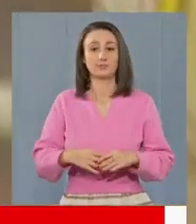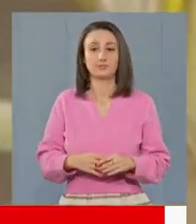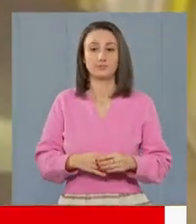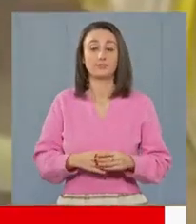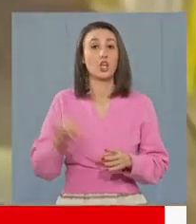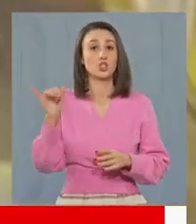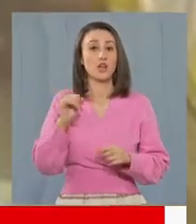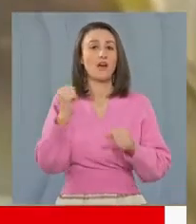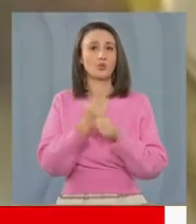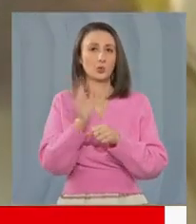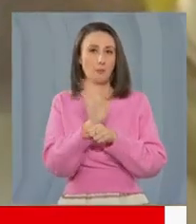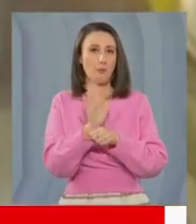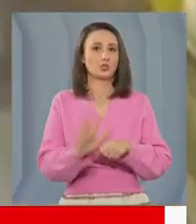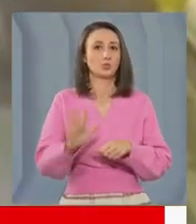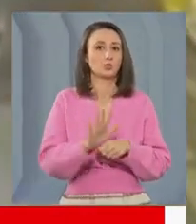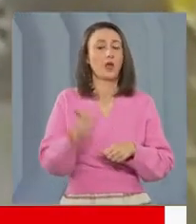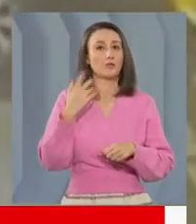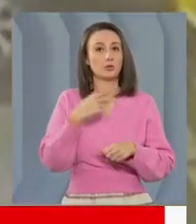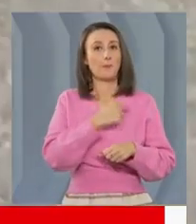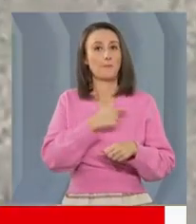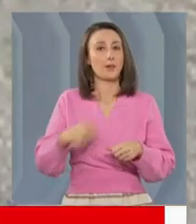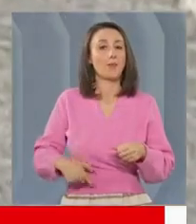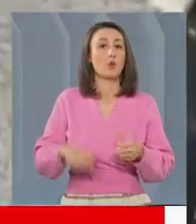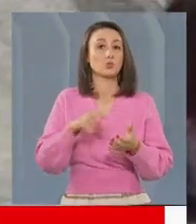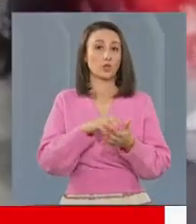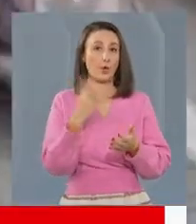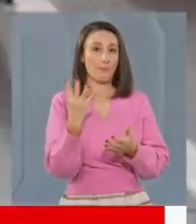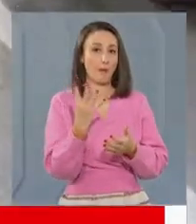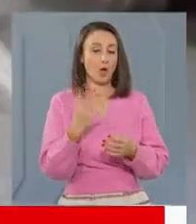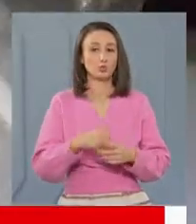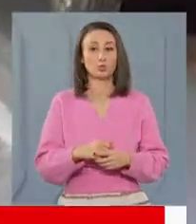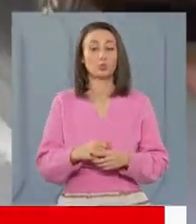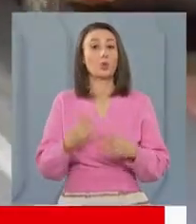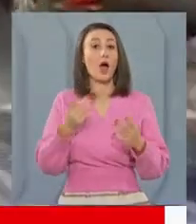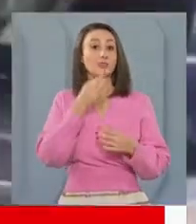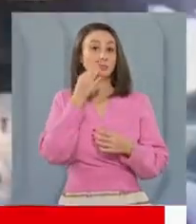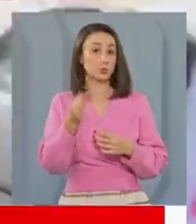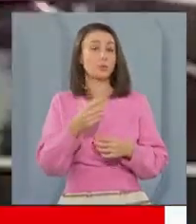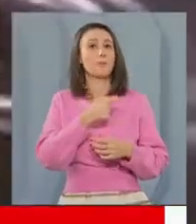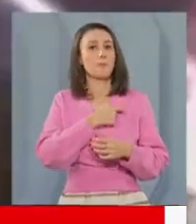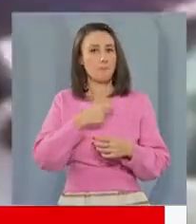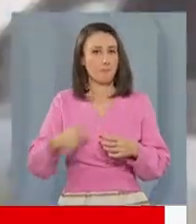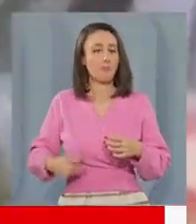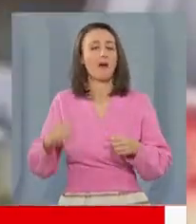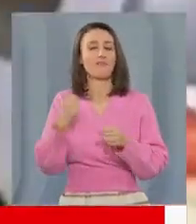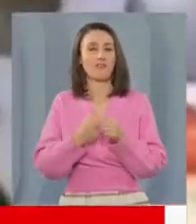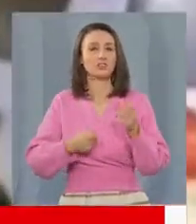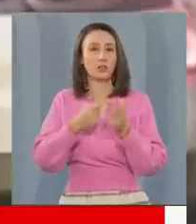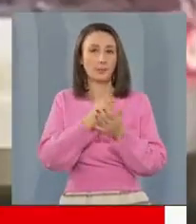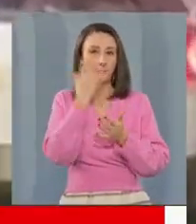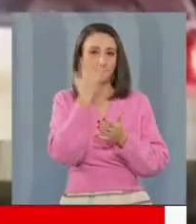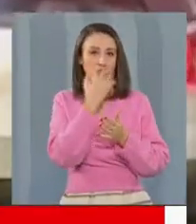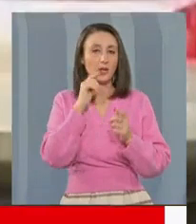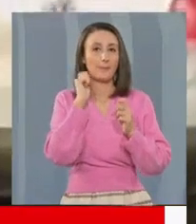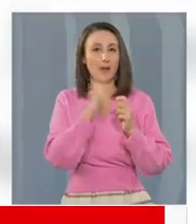locului. Cel care a făcut imaginile publice a fost primarul sectorului 4, Daniel Băluță, care a precizat că primăria va face plângere penală